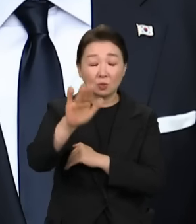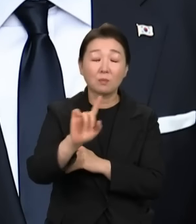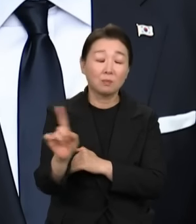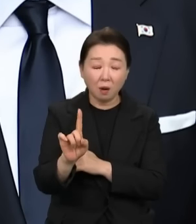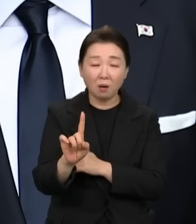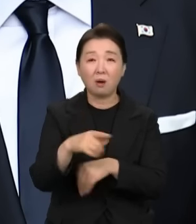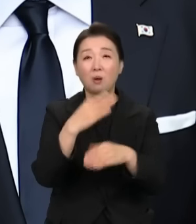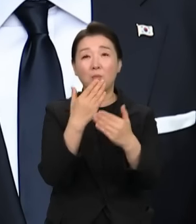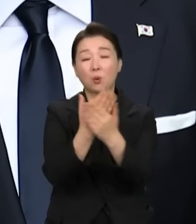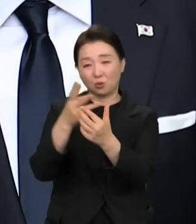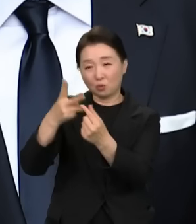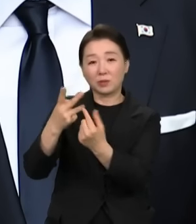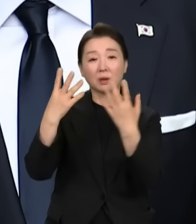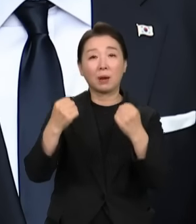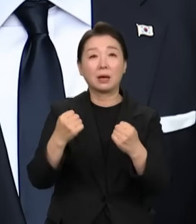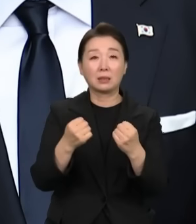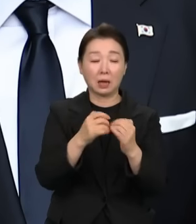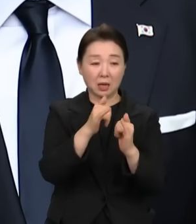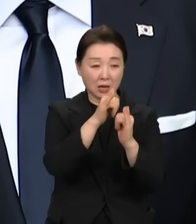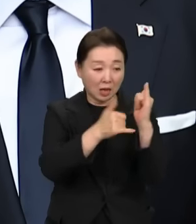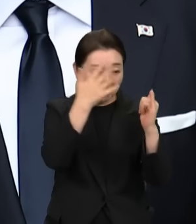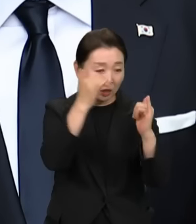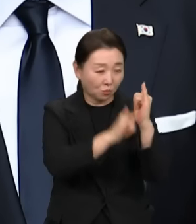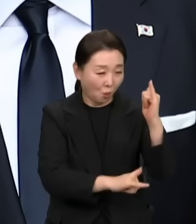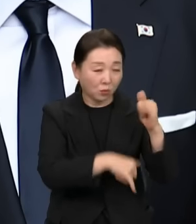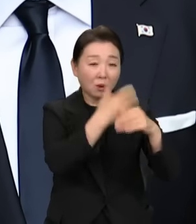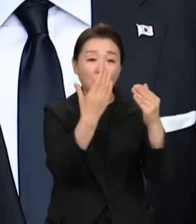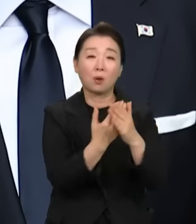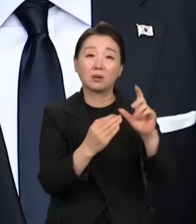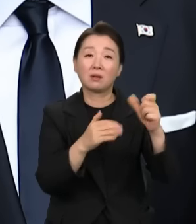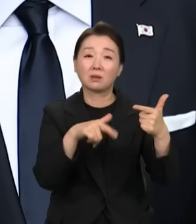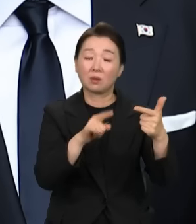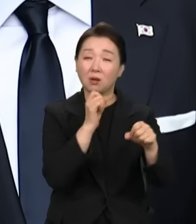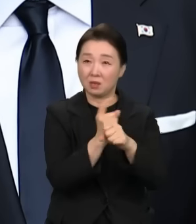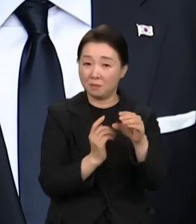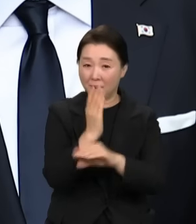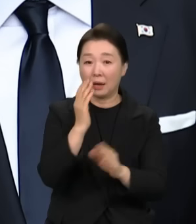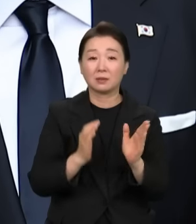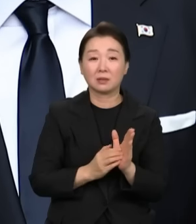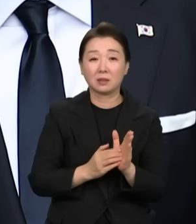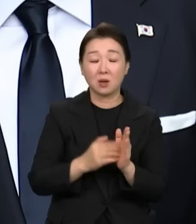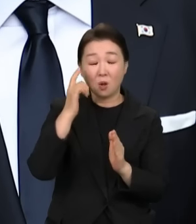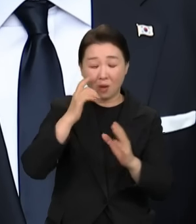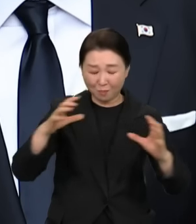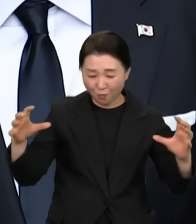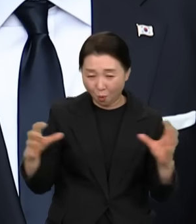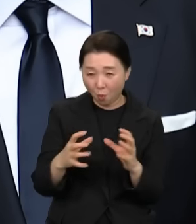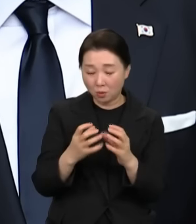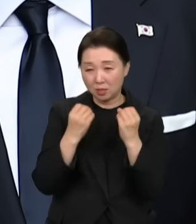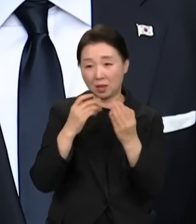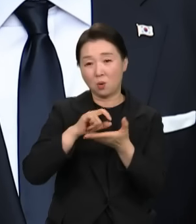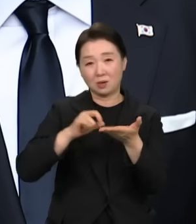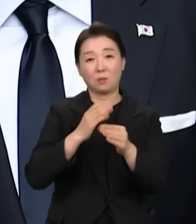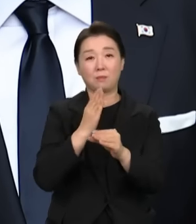등 역대 대통령의 거부권 횟수를 모두 더한 16건을 이미 넘겼고 최다 기록을 매번 경신하고 있는